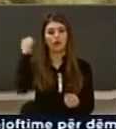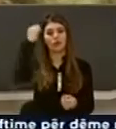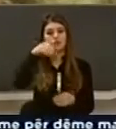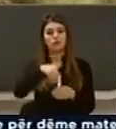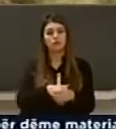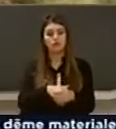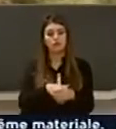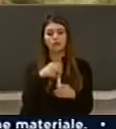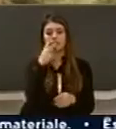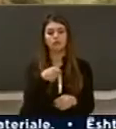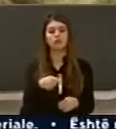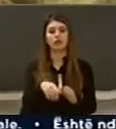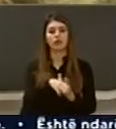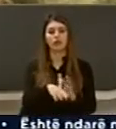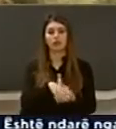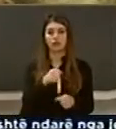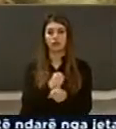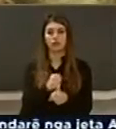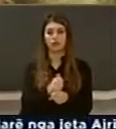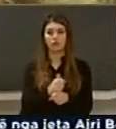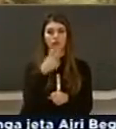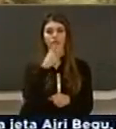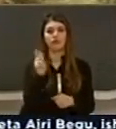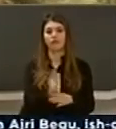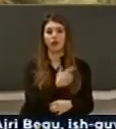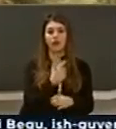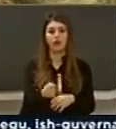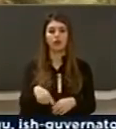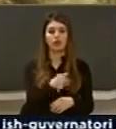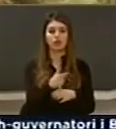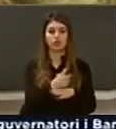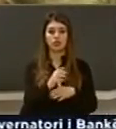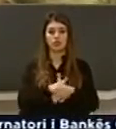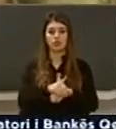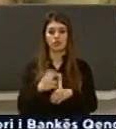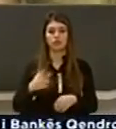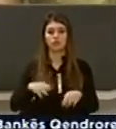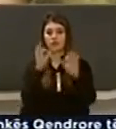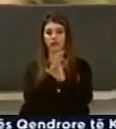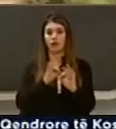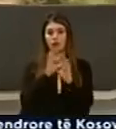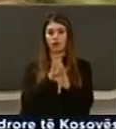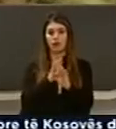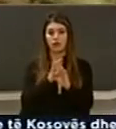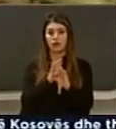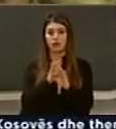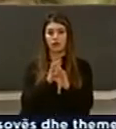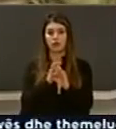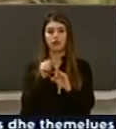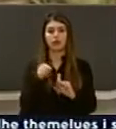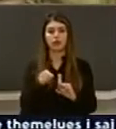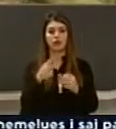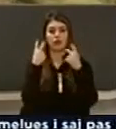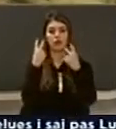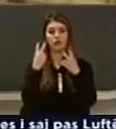korrupsioni, ku sundon ligji dhe ku shteti është në shërbim të qytetarëve të vet. E vizioni i qeverisë është lloji o burra